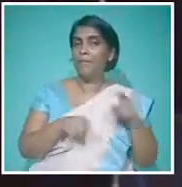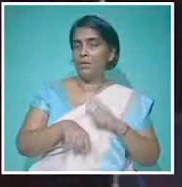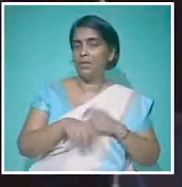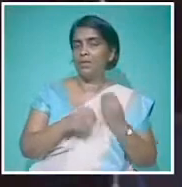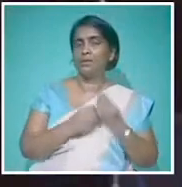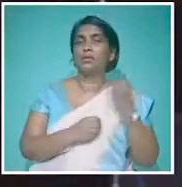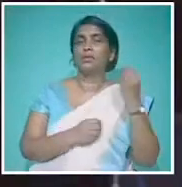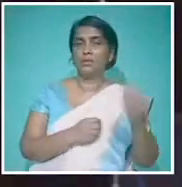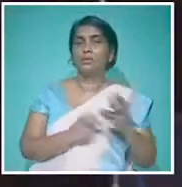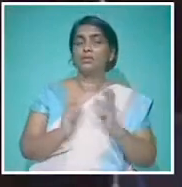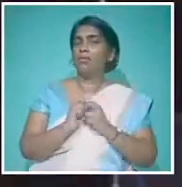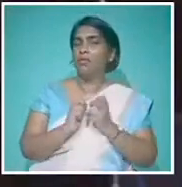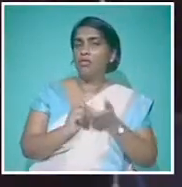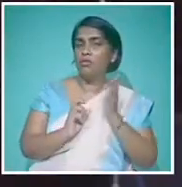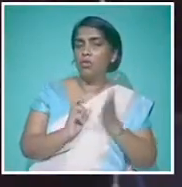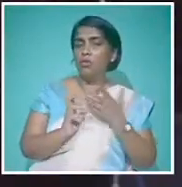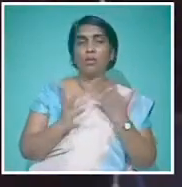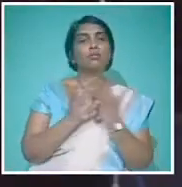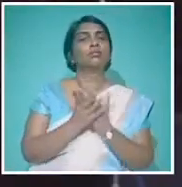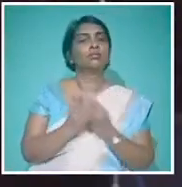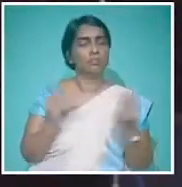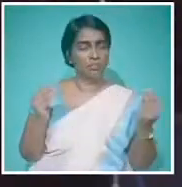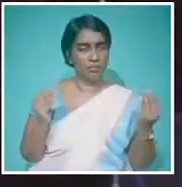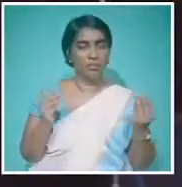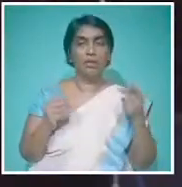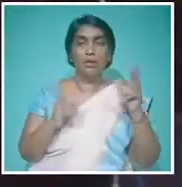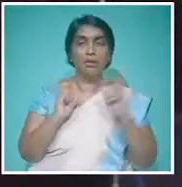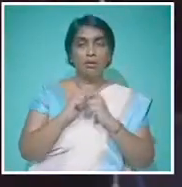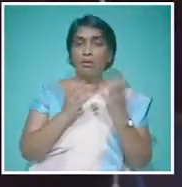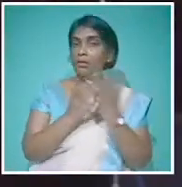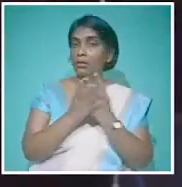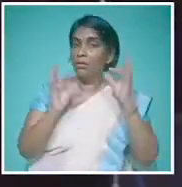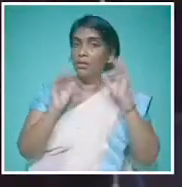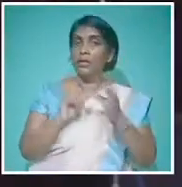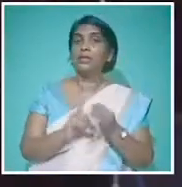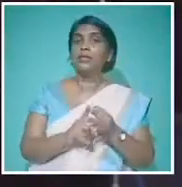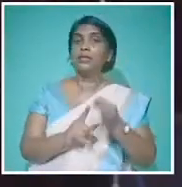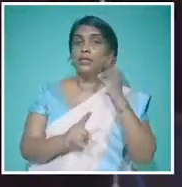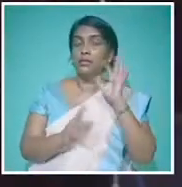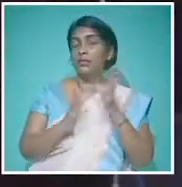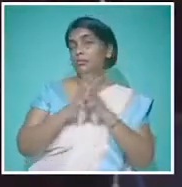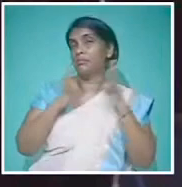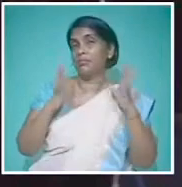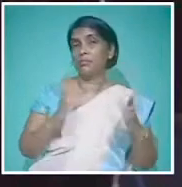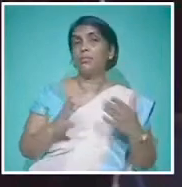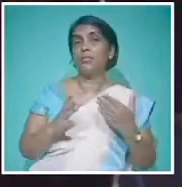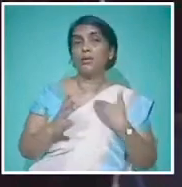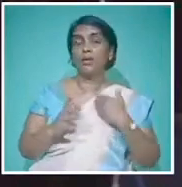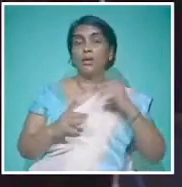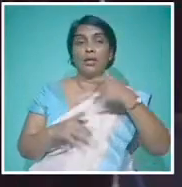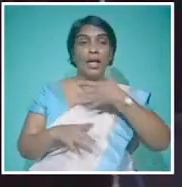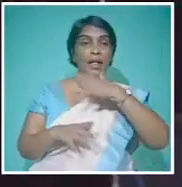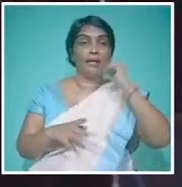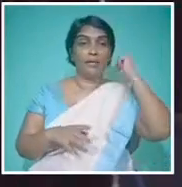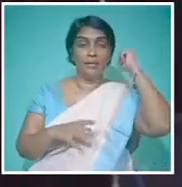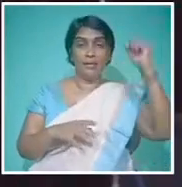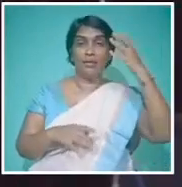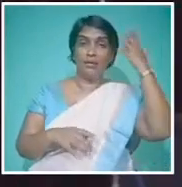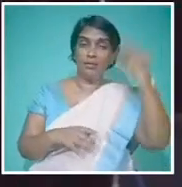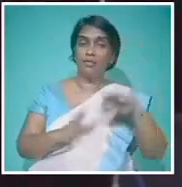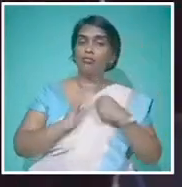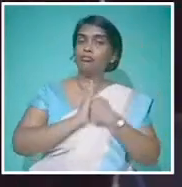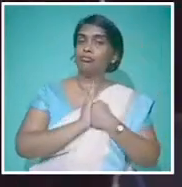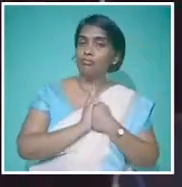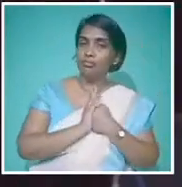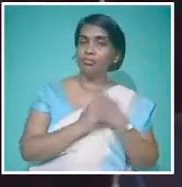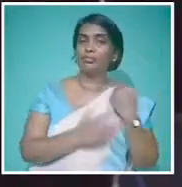දෙන්න ඕන. ඒකේ තියෙන ගැටලු ටික විසඳන්න ඕන. ඒ ගැටලු විසඳනවට වඩා ජනාධිපතිතුමාට ලොකුයි බකින්ගහැම් මාලිගයට ගිහිල්ලා රජිනගේ අවමගුල්